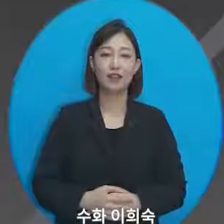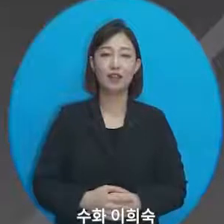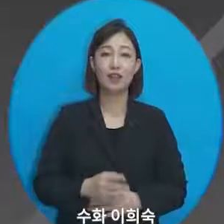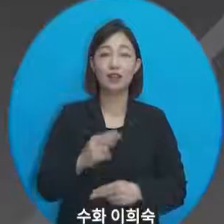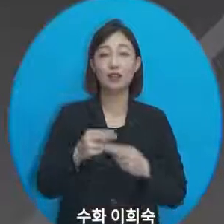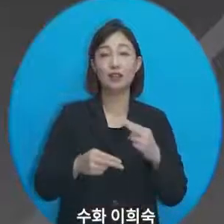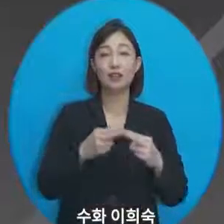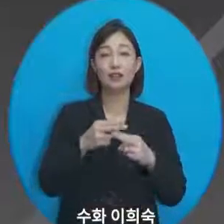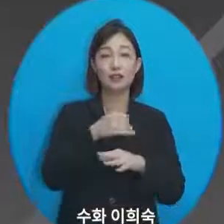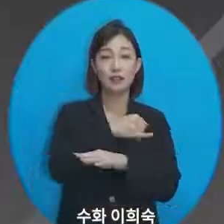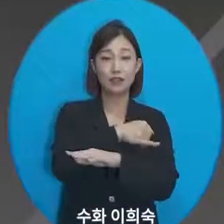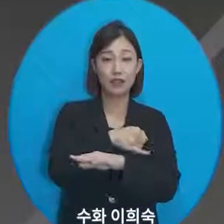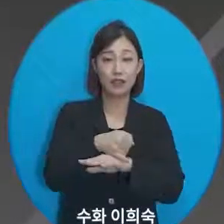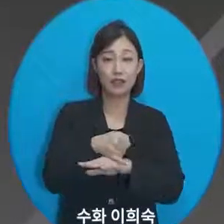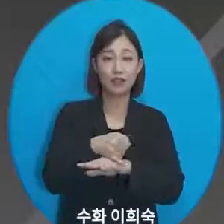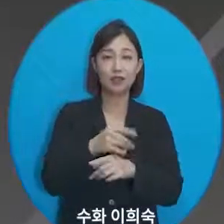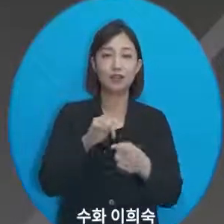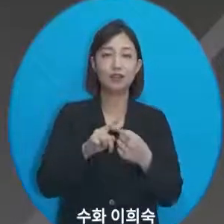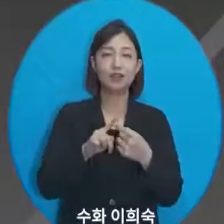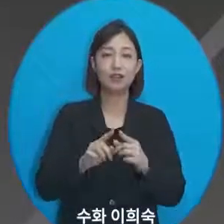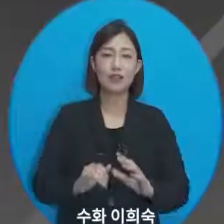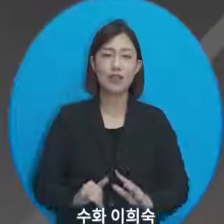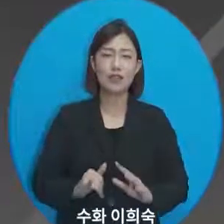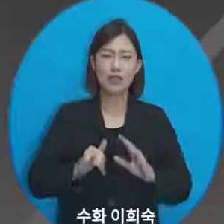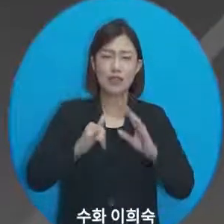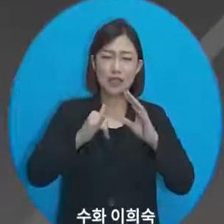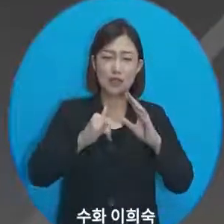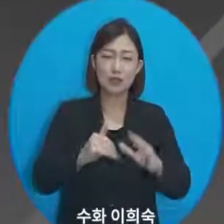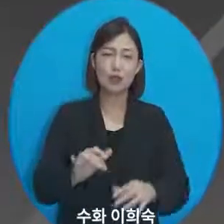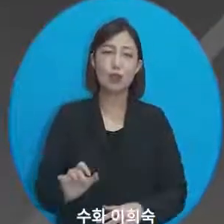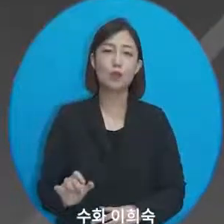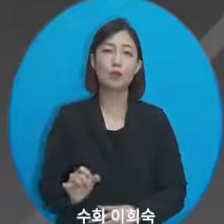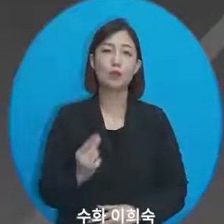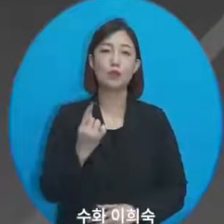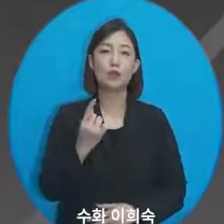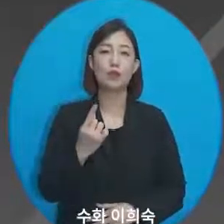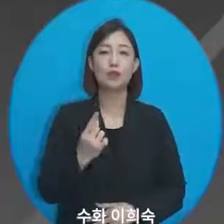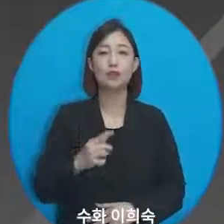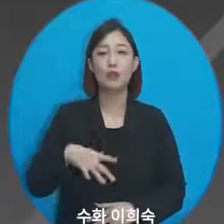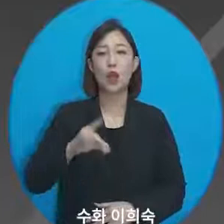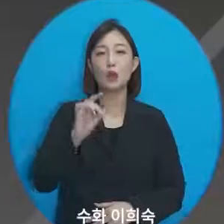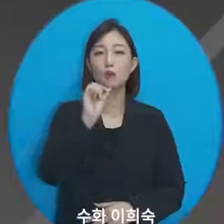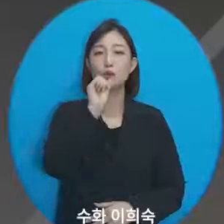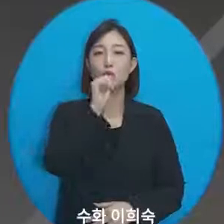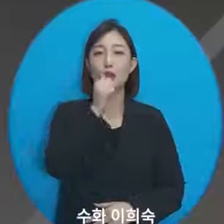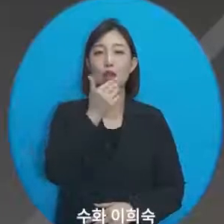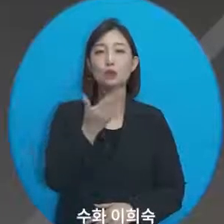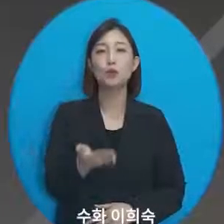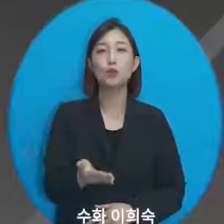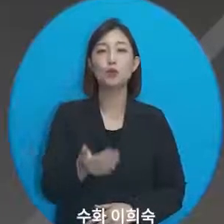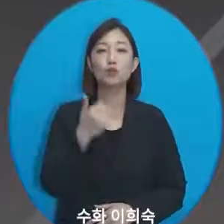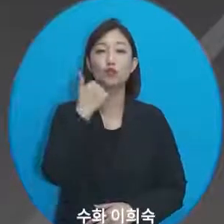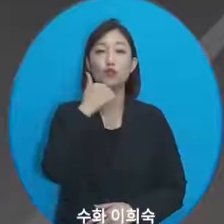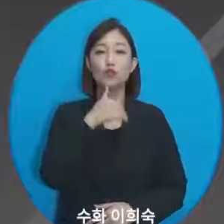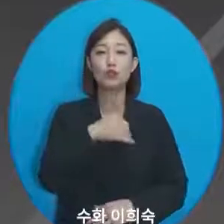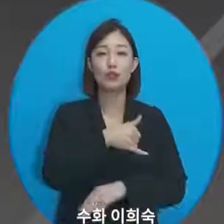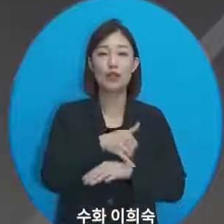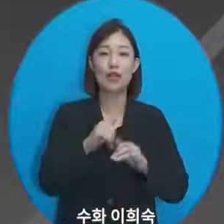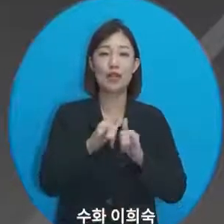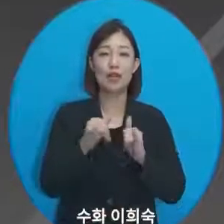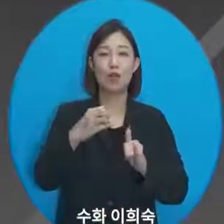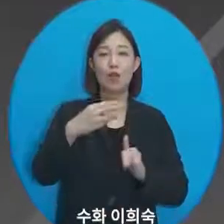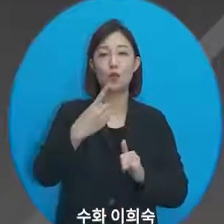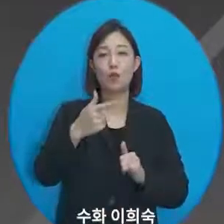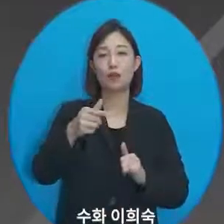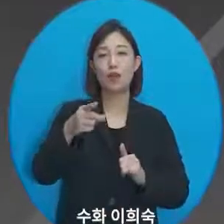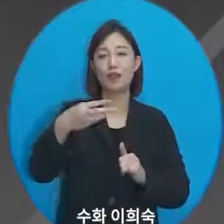그러한 유니버셜 디자인을 세계적으로 처음 소개한 로널드 메이스라는 건축가는 다음과